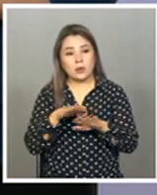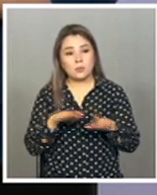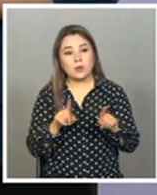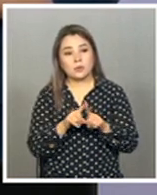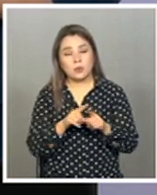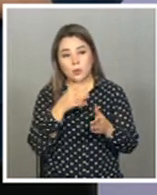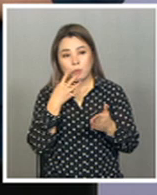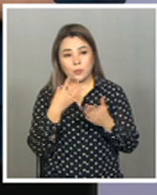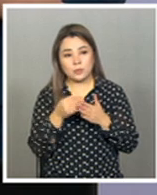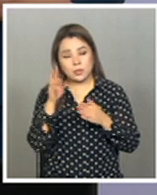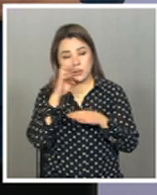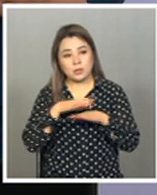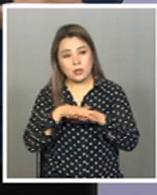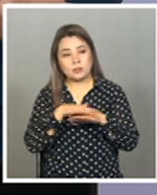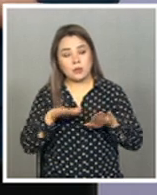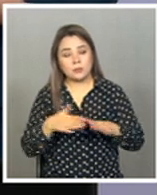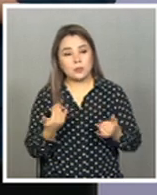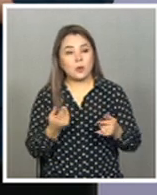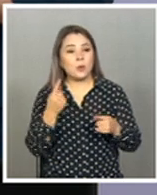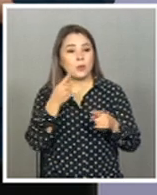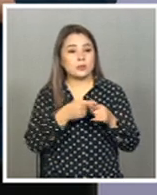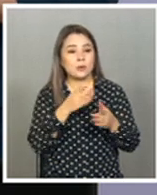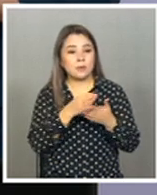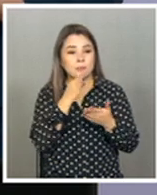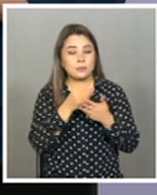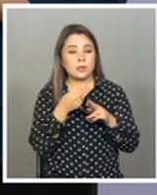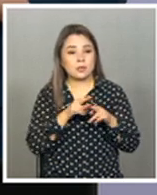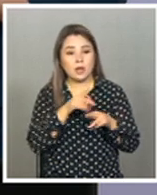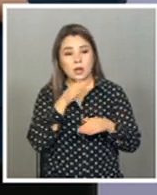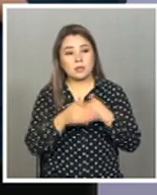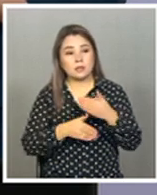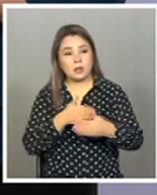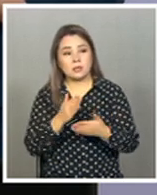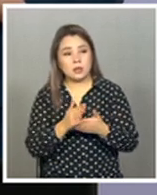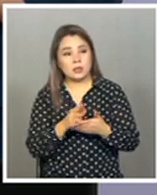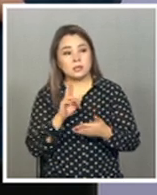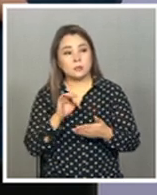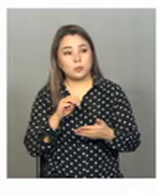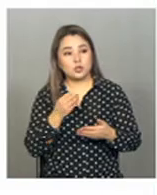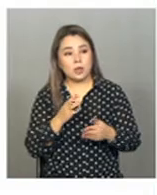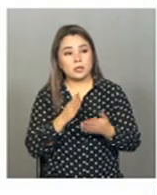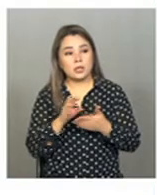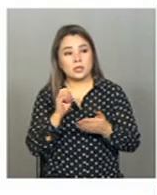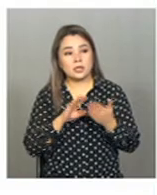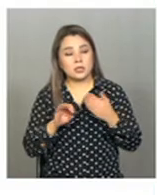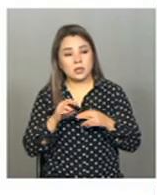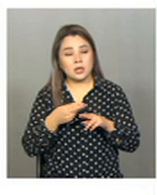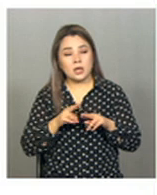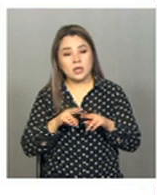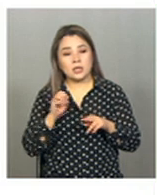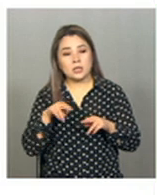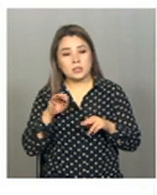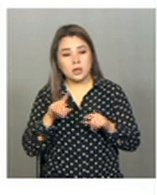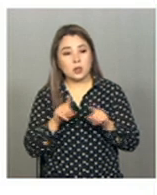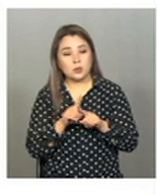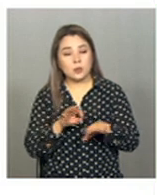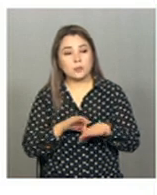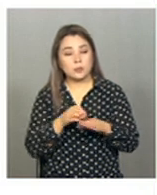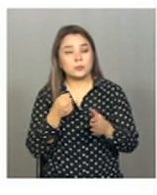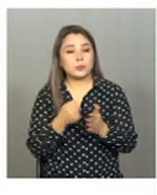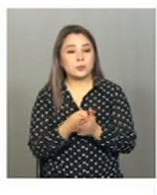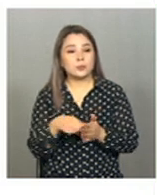иеліктеріне қоса бастады. Осы кезеңде қыпшақтар Еділден өтті, бірқатар тайпаларды бағындырып Дунайға дейін